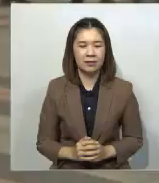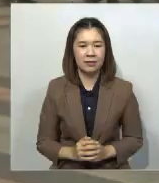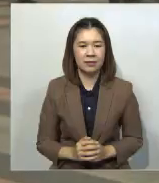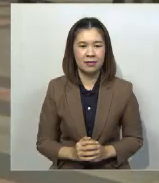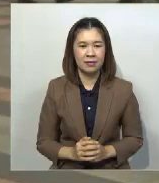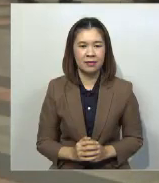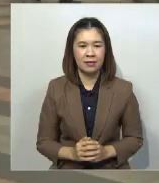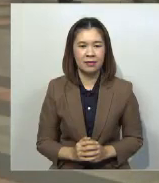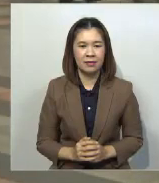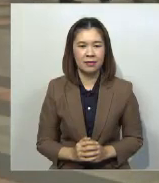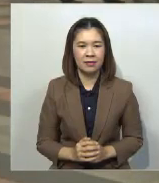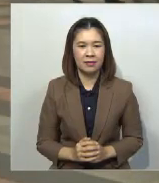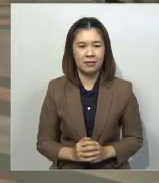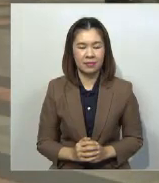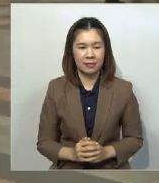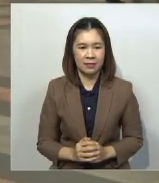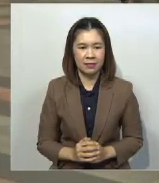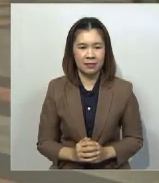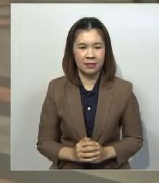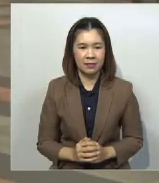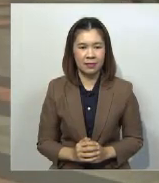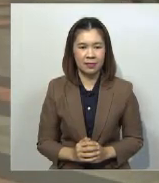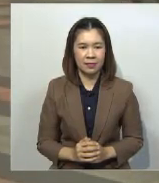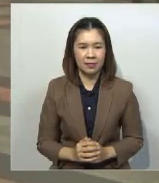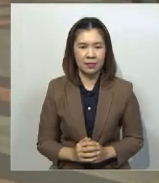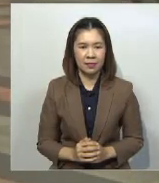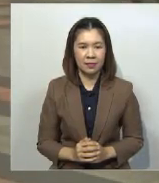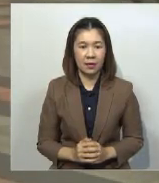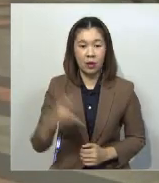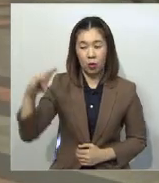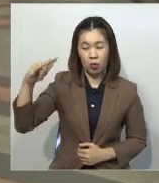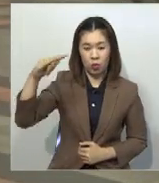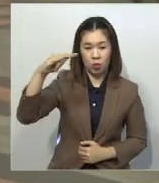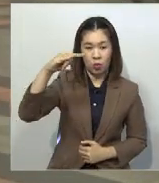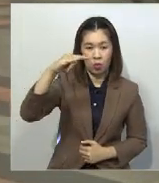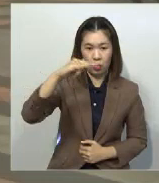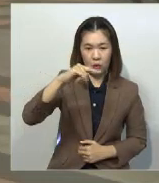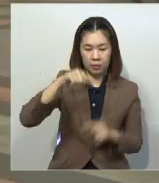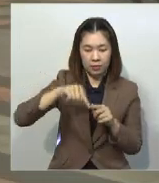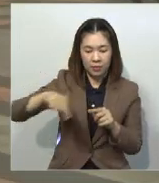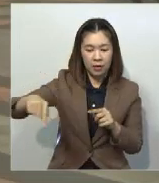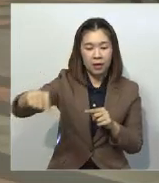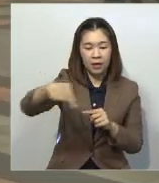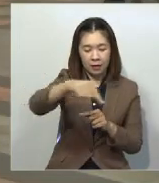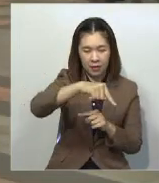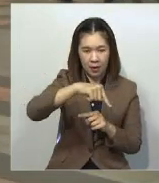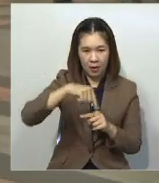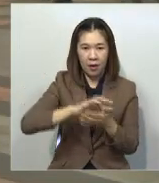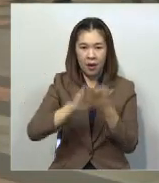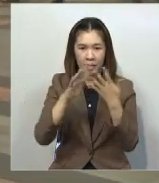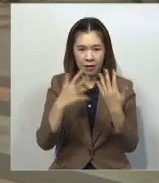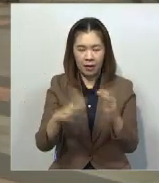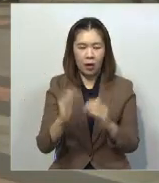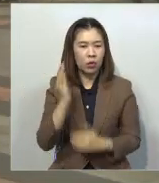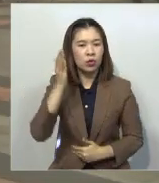ครับ ครับคุณกองแก้วคุณปวีณานะครับเมื่อโดรนทั้งหมดนะครับบินรอบบริเวณพื้นที่แล้วขั้นตอนต่อไปนะครับหลัง